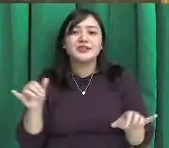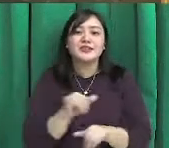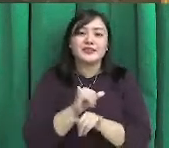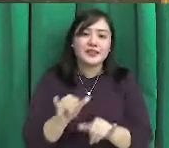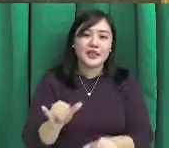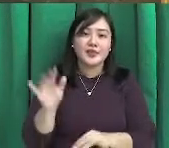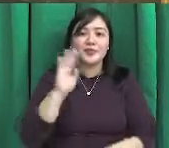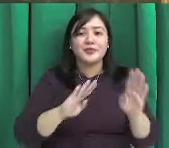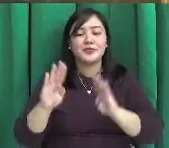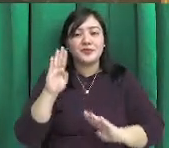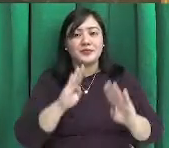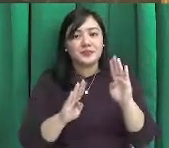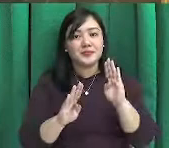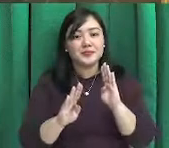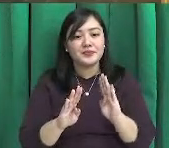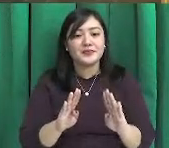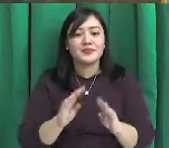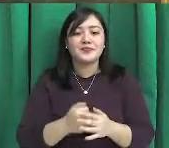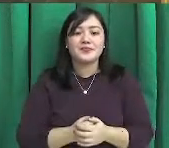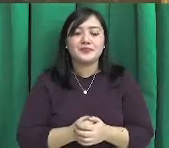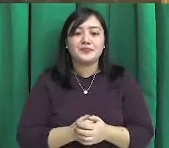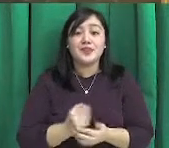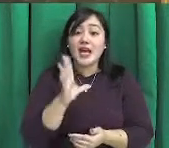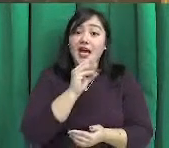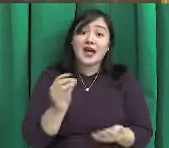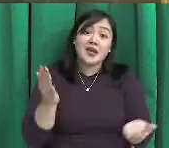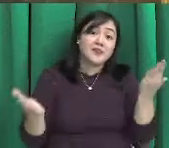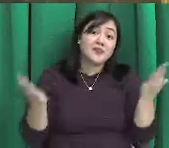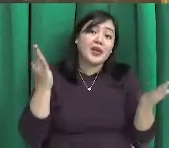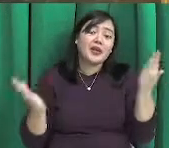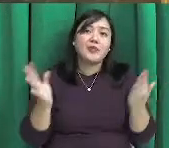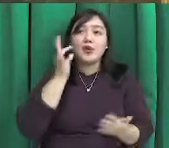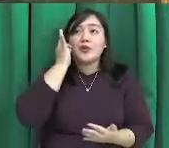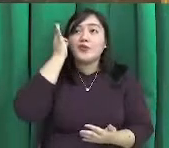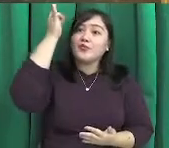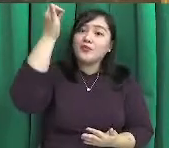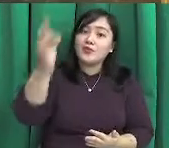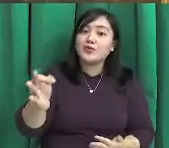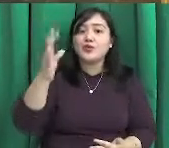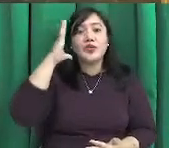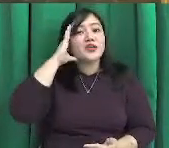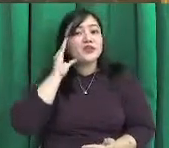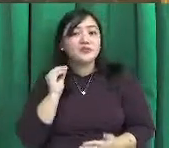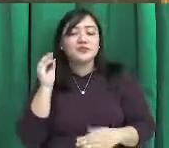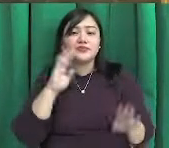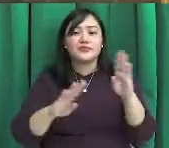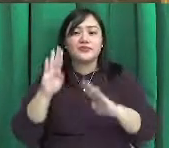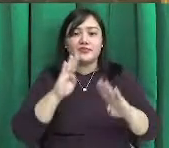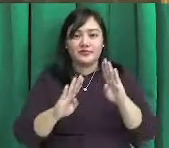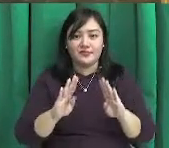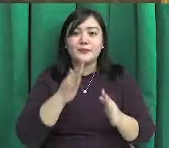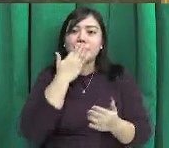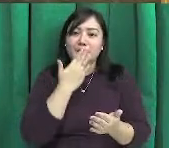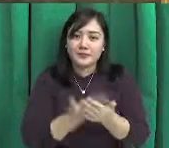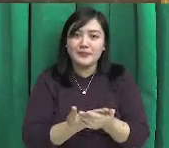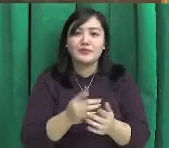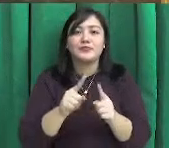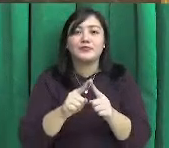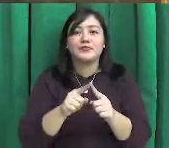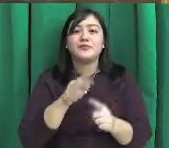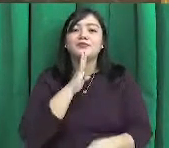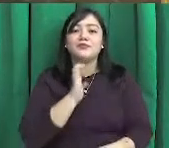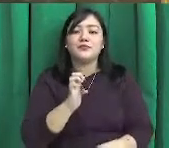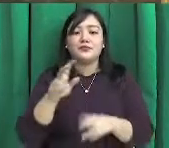or sa mga darating pang problema, at least mas maganda na ho yung preparado, mga kapatid. Mm-hmm. No? Kaya